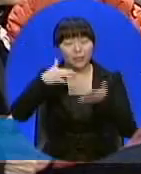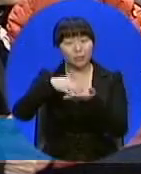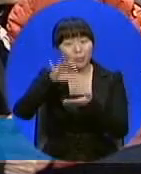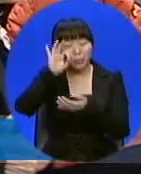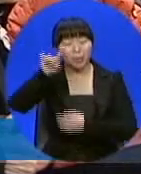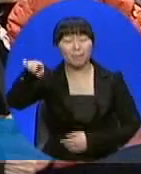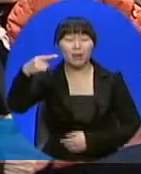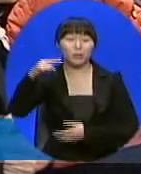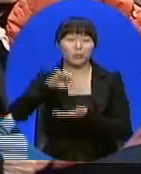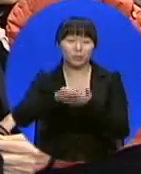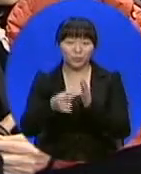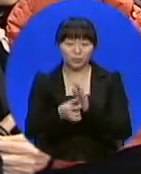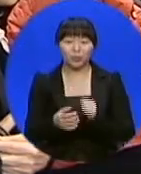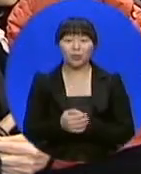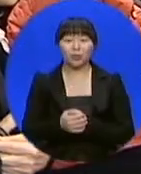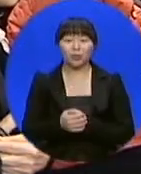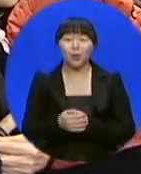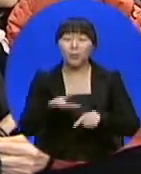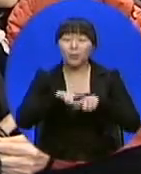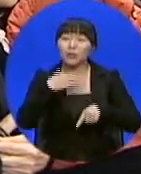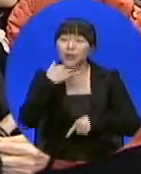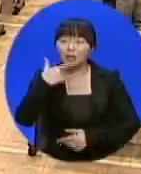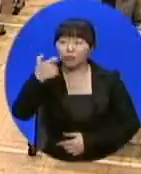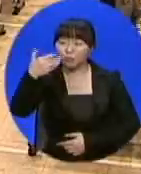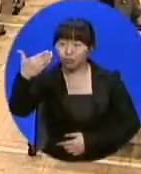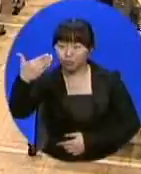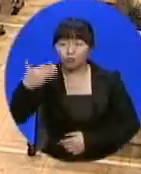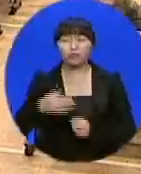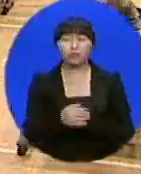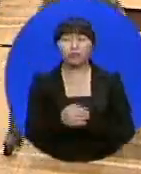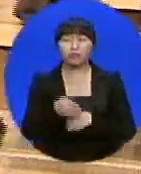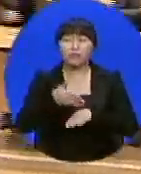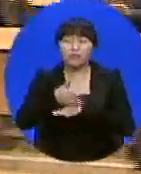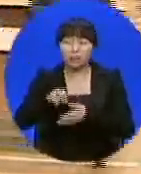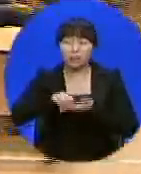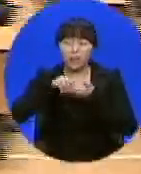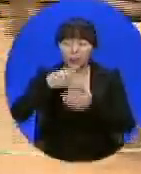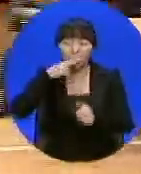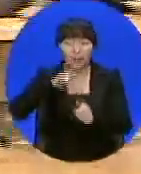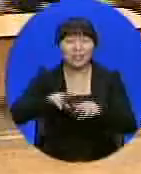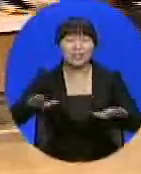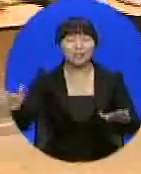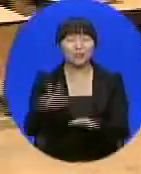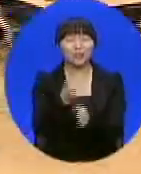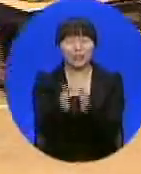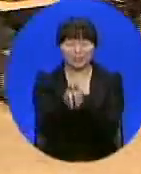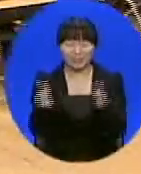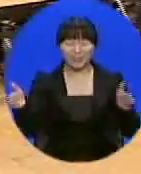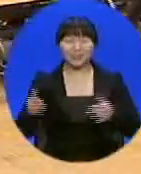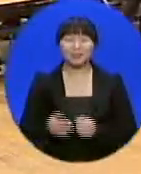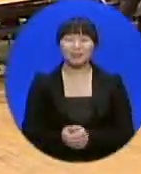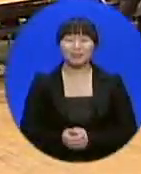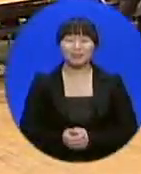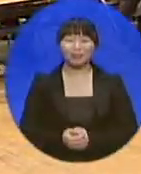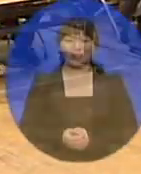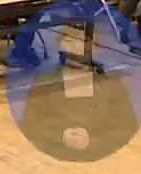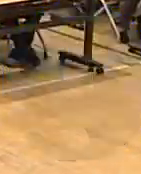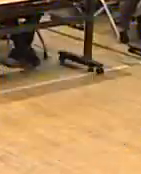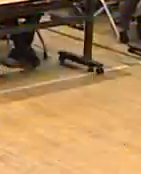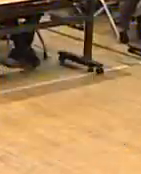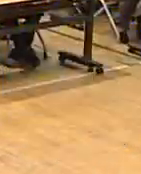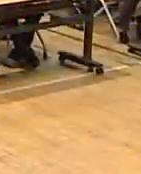100여 명에 이릅니다. 평균 연령 69세. 늦깎이 학생들의 도전은 이제부터가 시작입니다. 복지TV